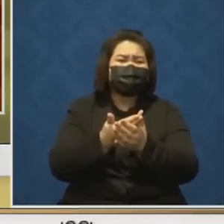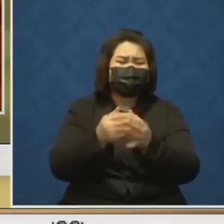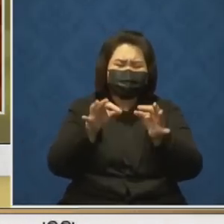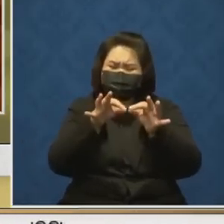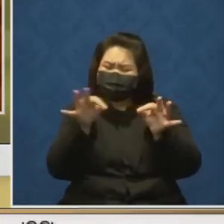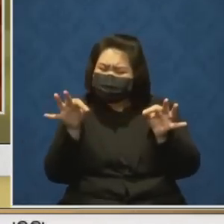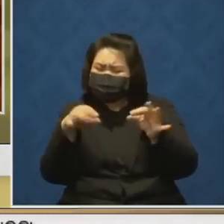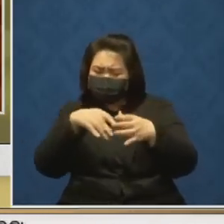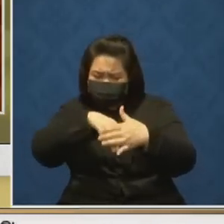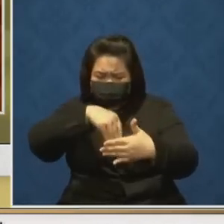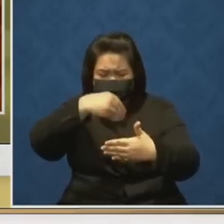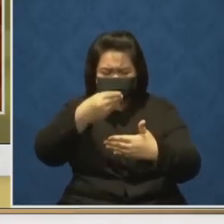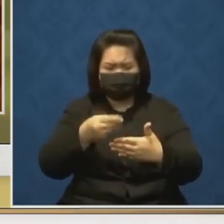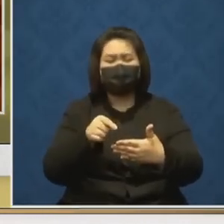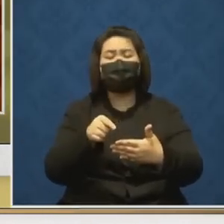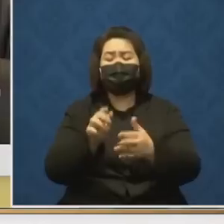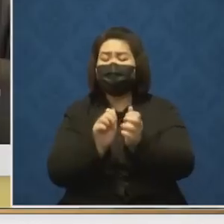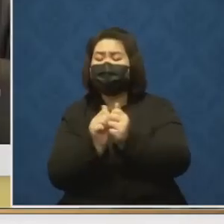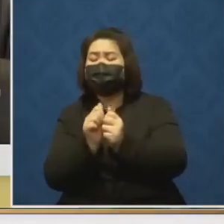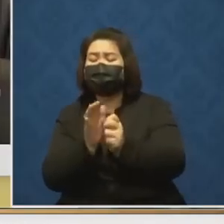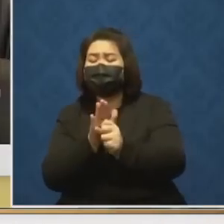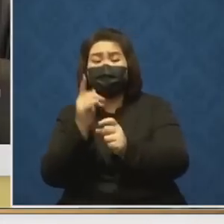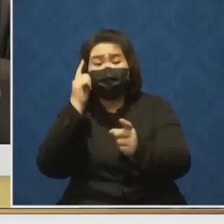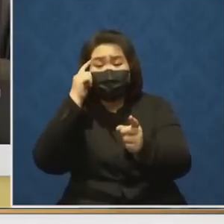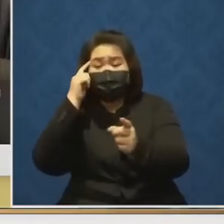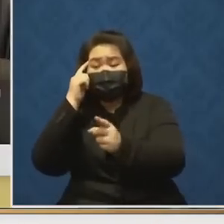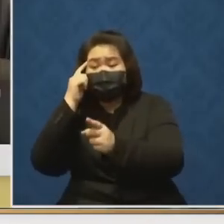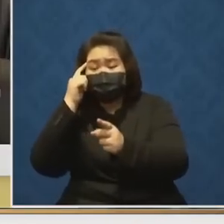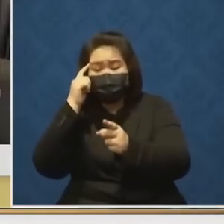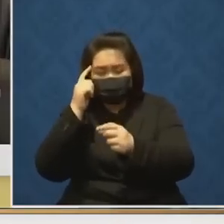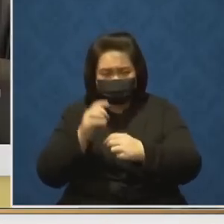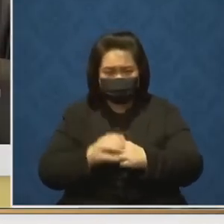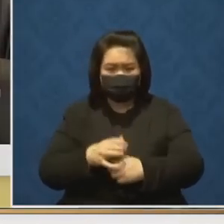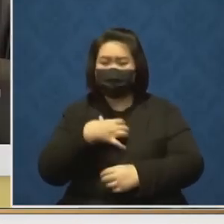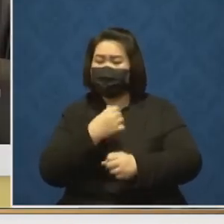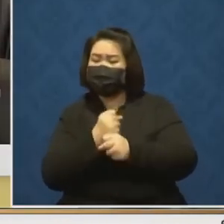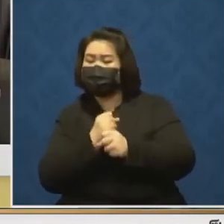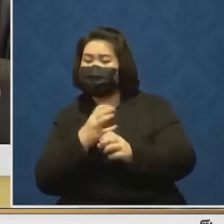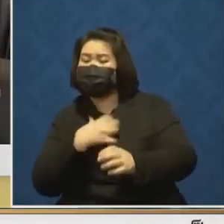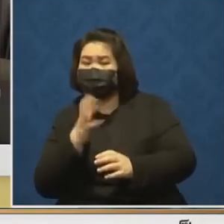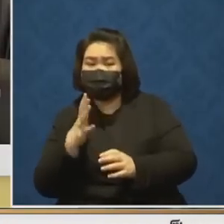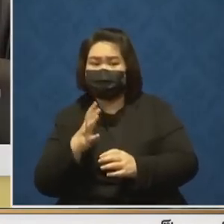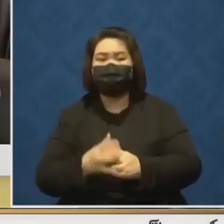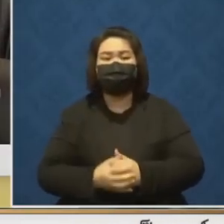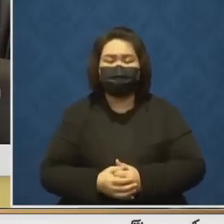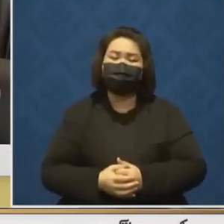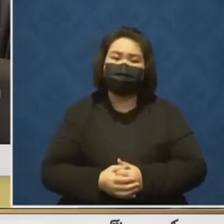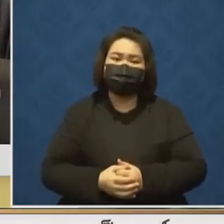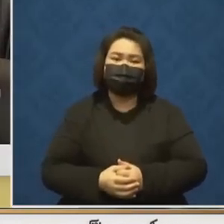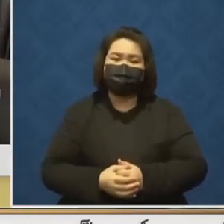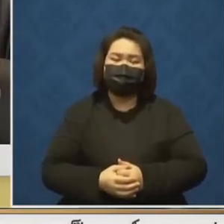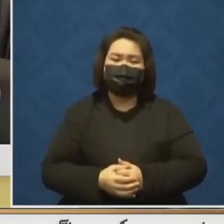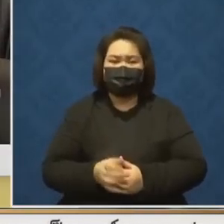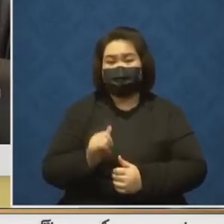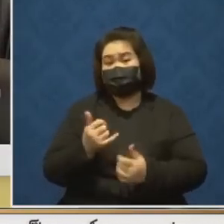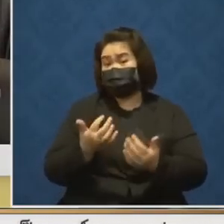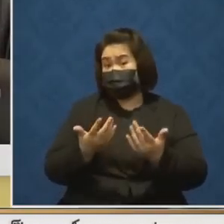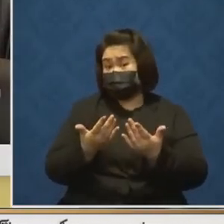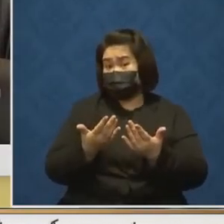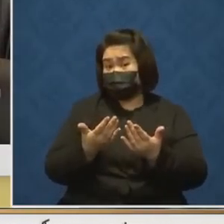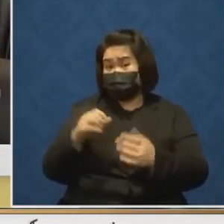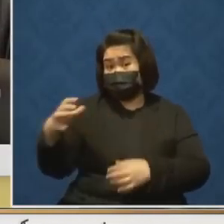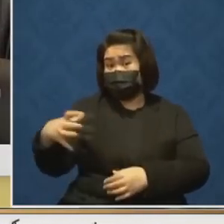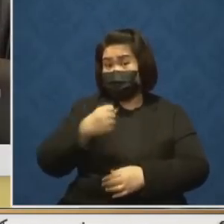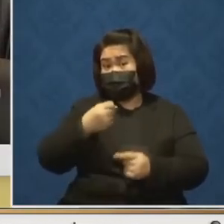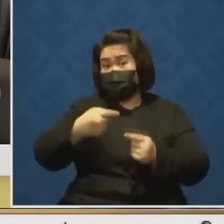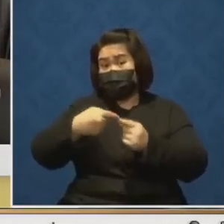งกันแบบพอเป็พฤษีเหมือนไม่ konsunหรือว่าแค่จะรอไปรับงานเป็